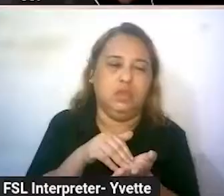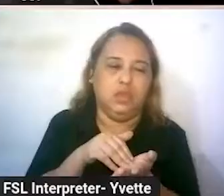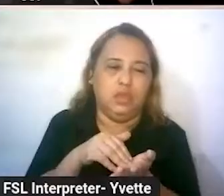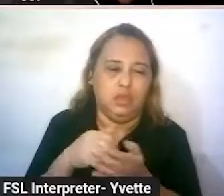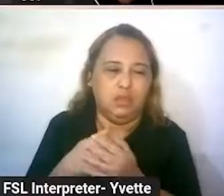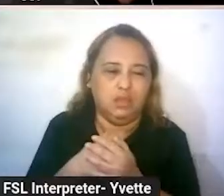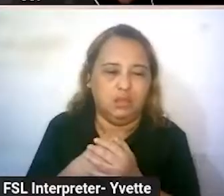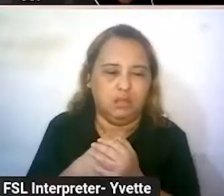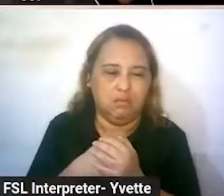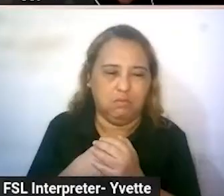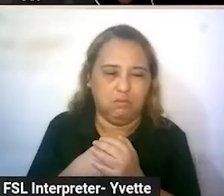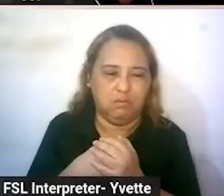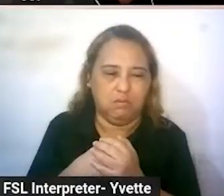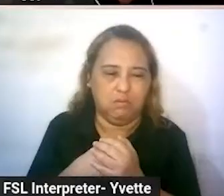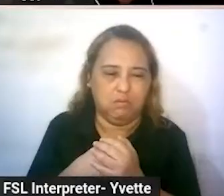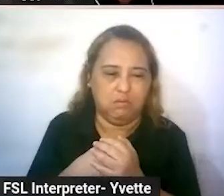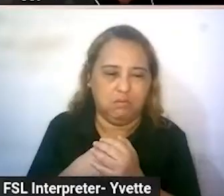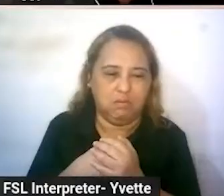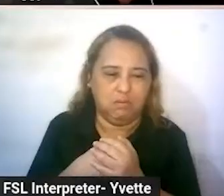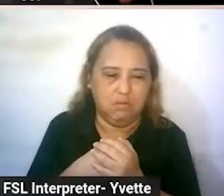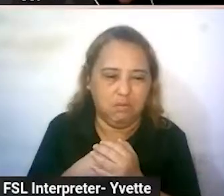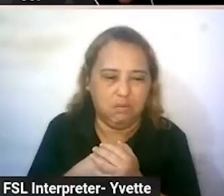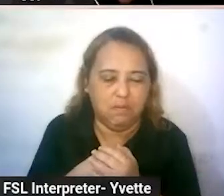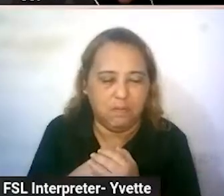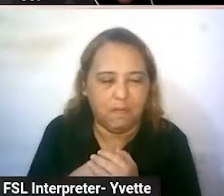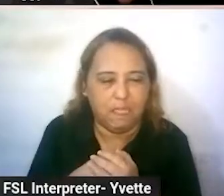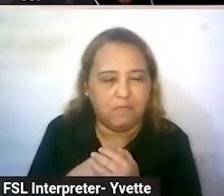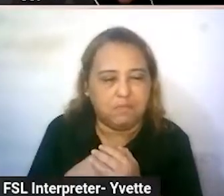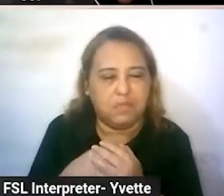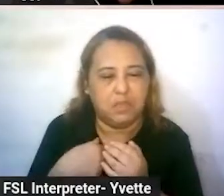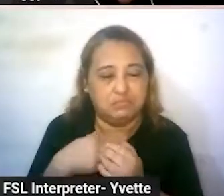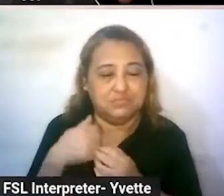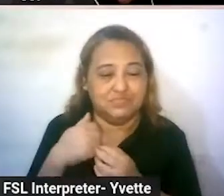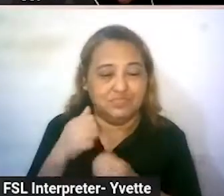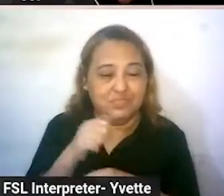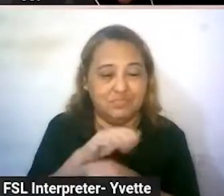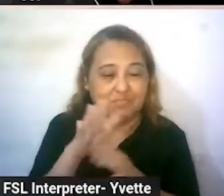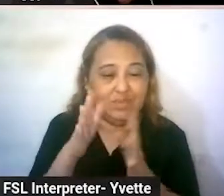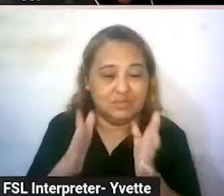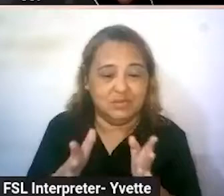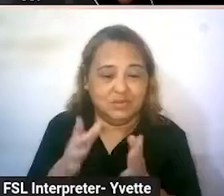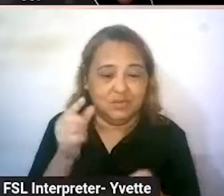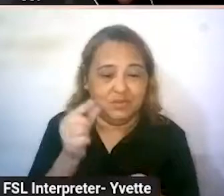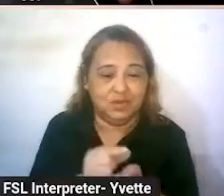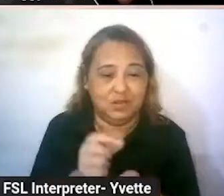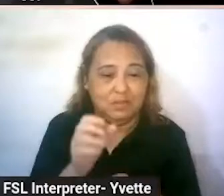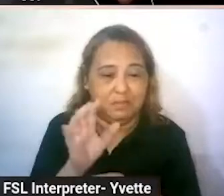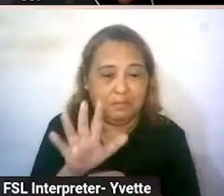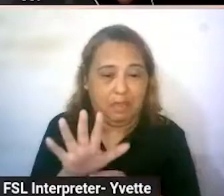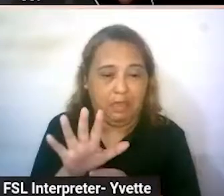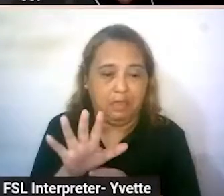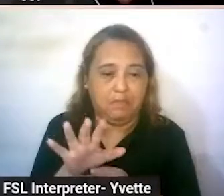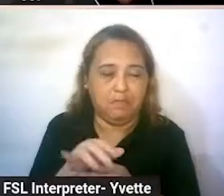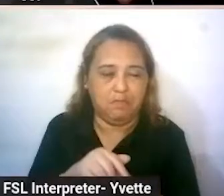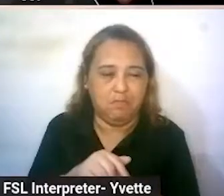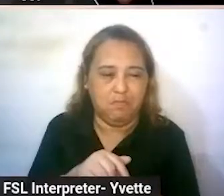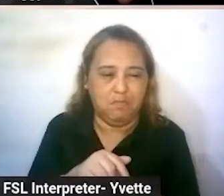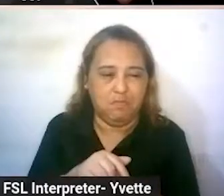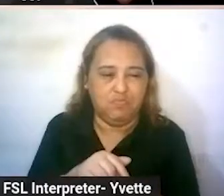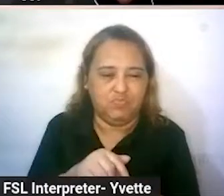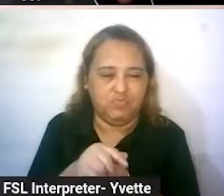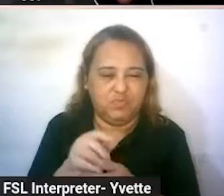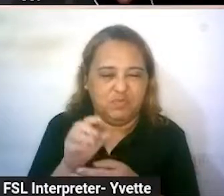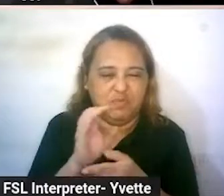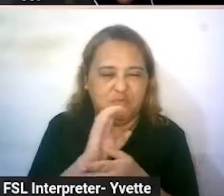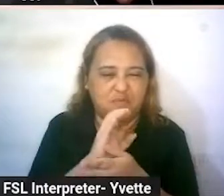advisor of grade 5 and then lahat ng ang binigay sa akin full load na